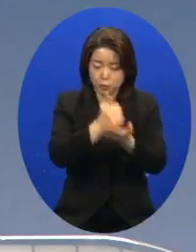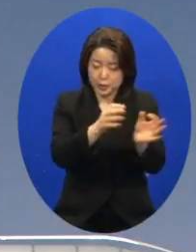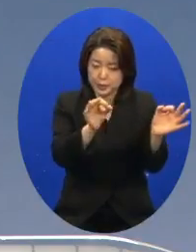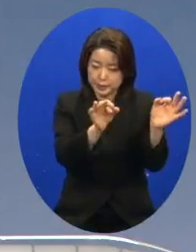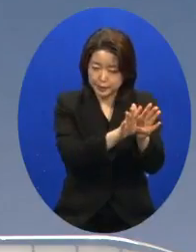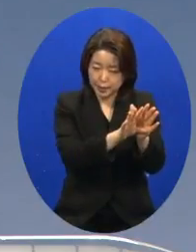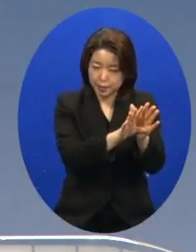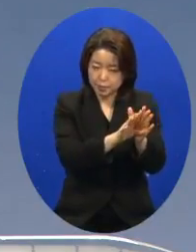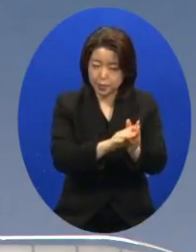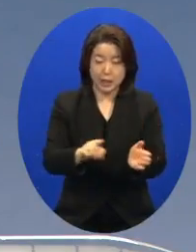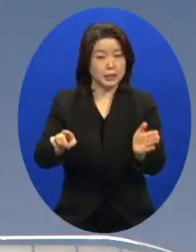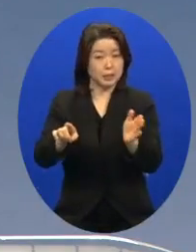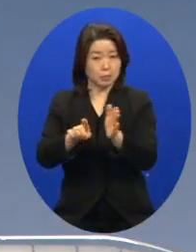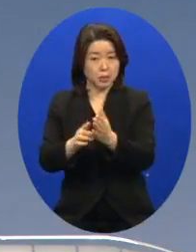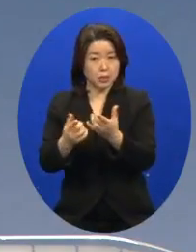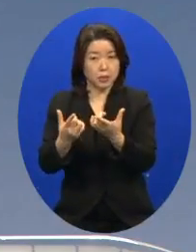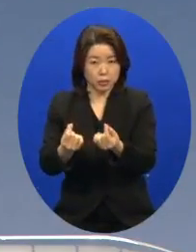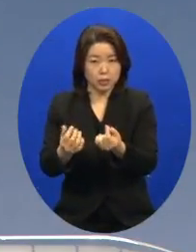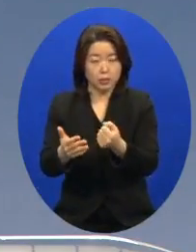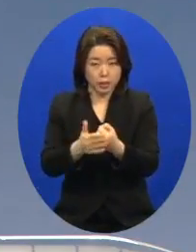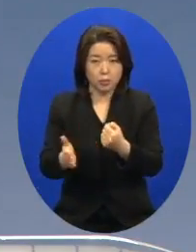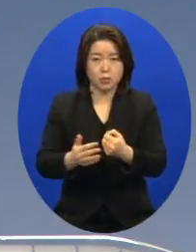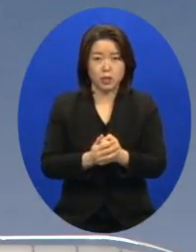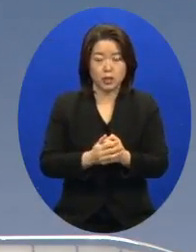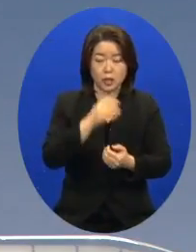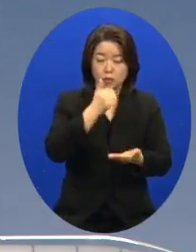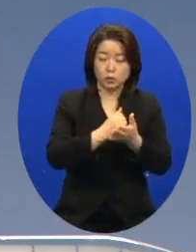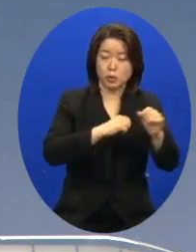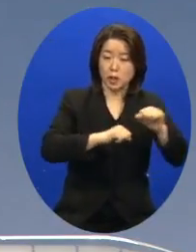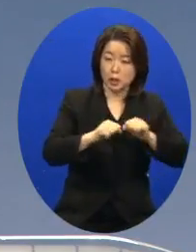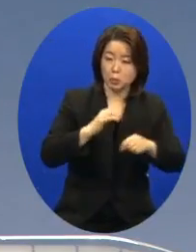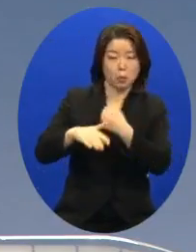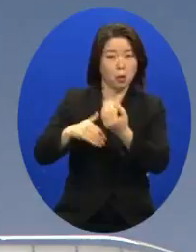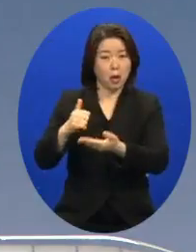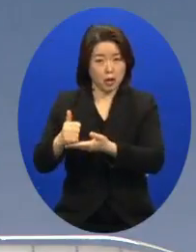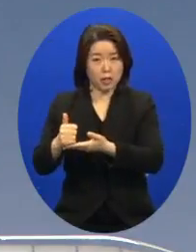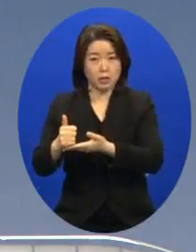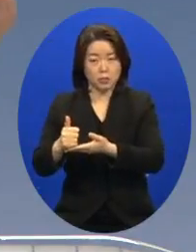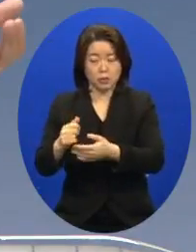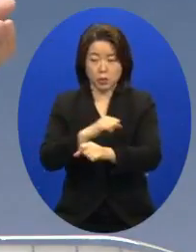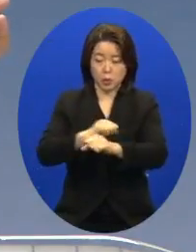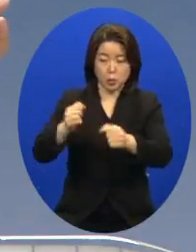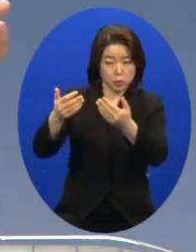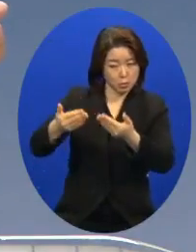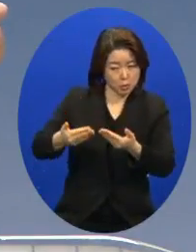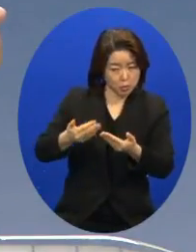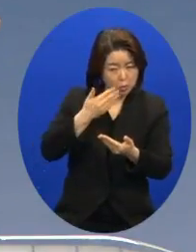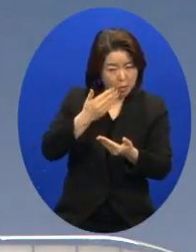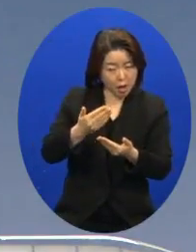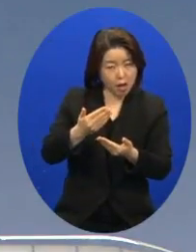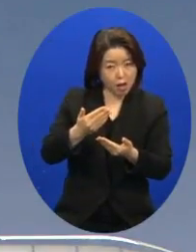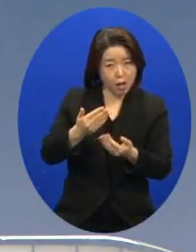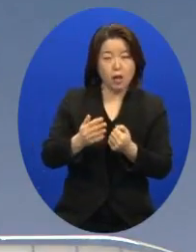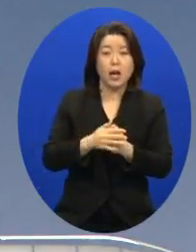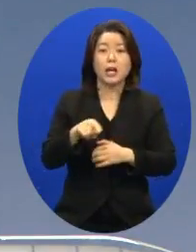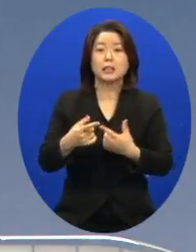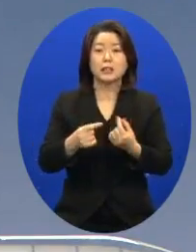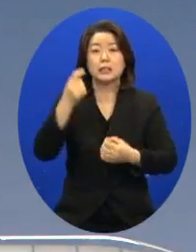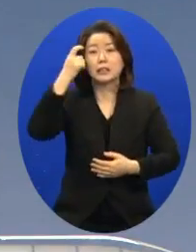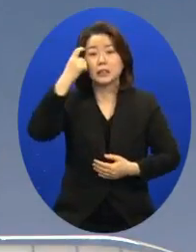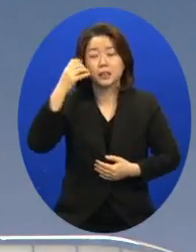믿는 것 때문에 죄를 지어도 하나님은 용서 만 하실 것이다 그렇게